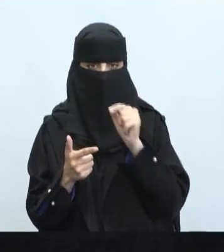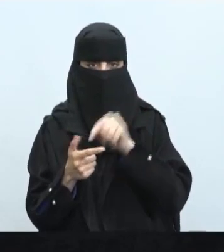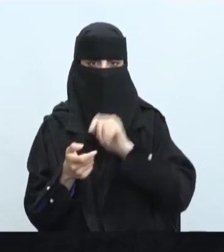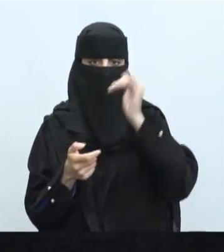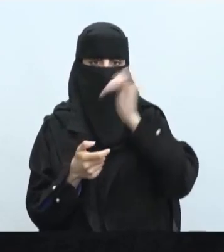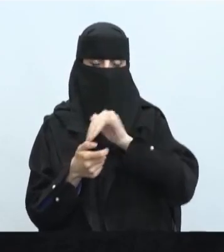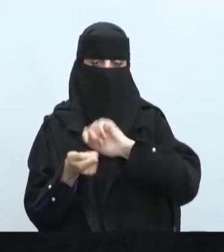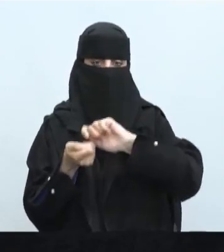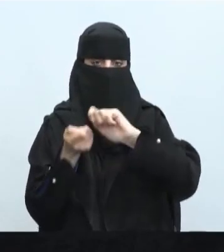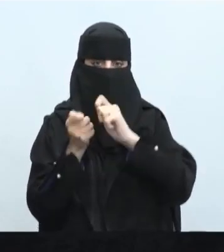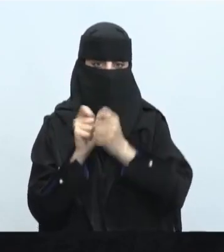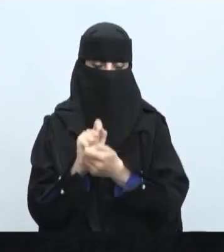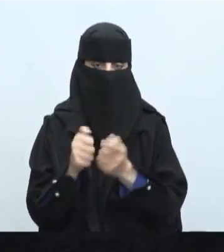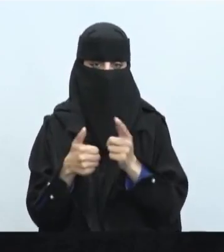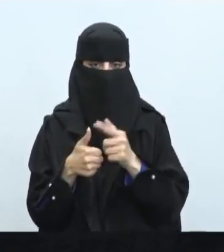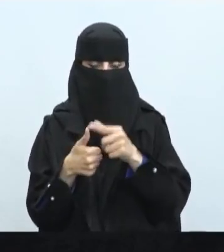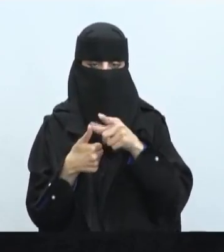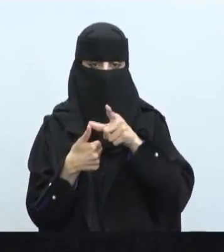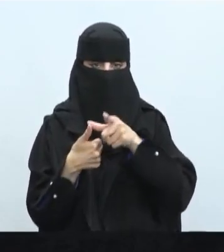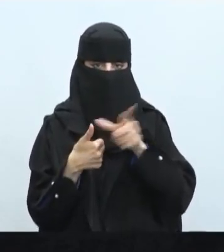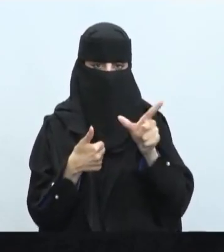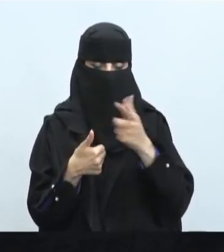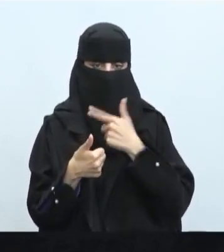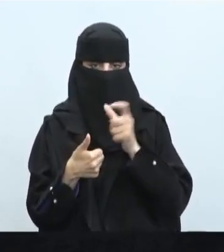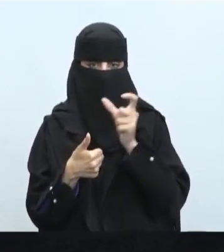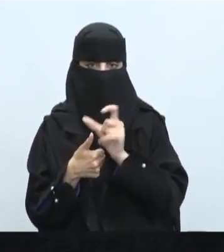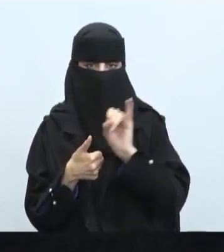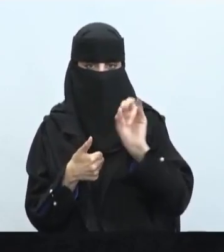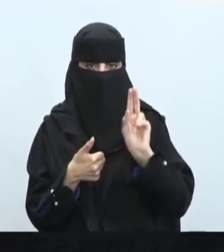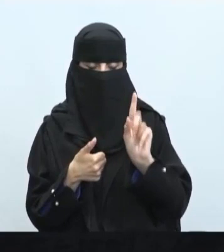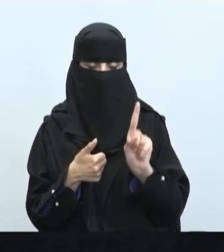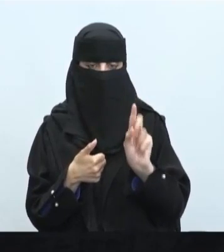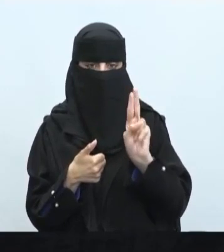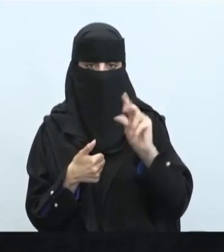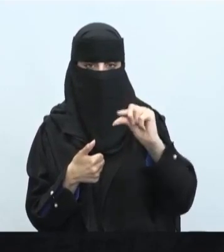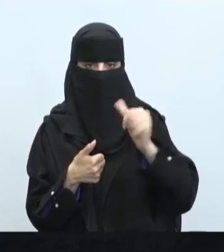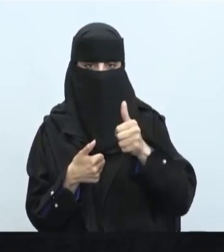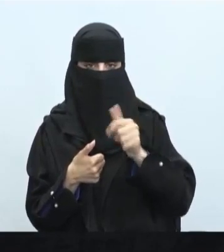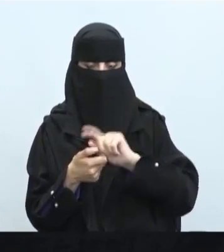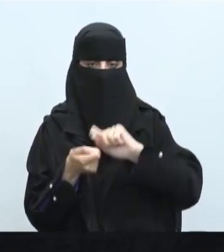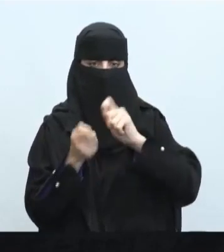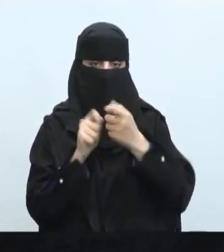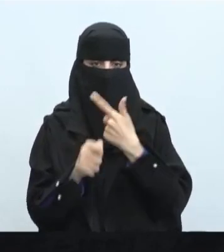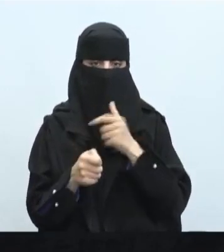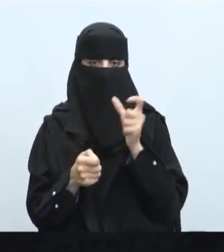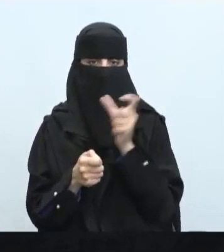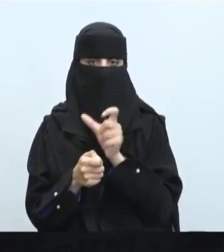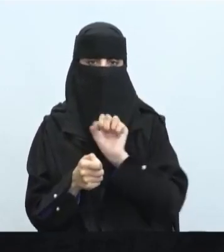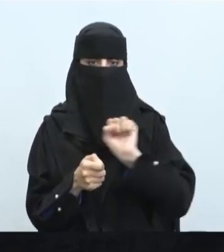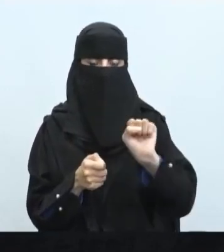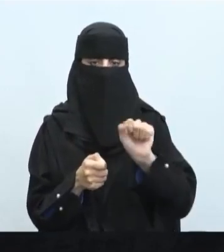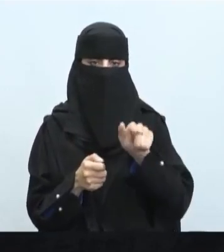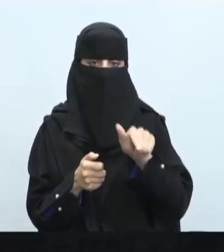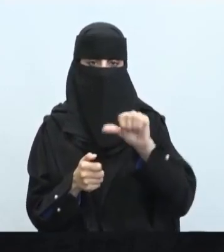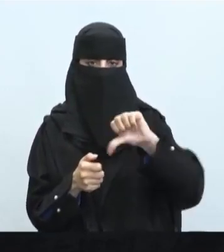التغيير فهي عندما تدخل على الجمله الاسميه تنصب المبتدا ويسمى